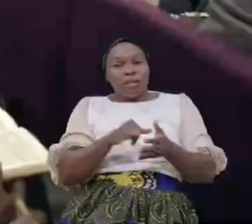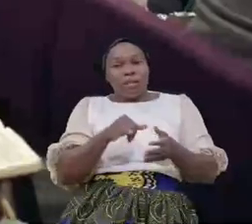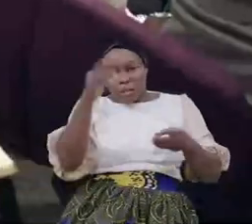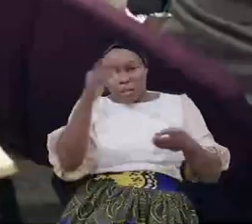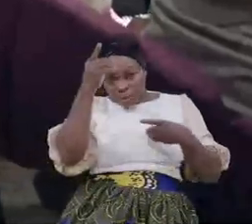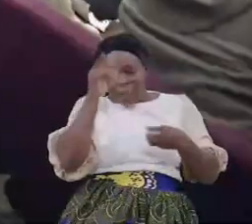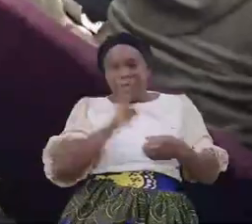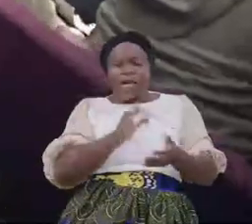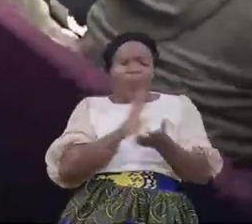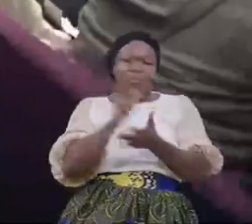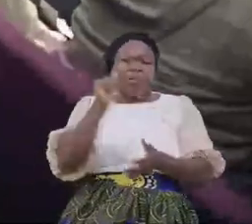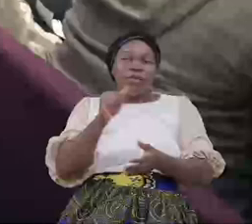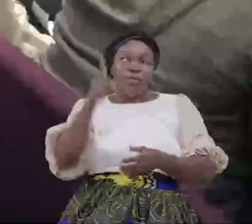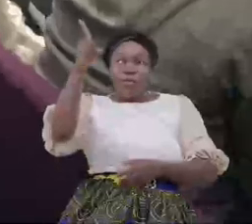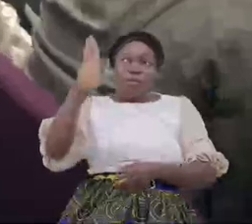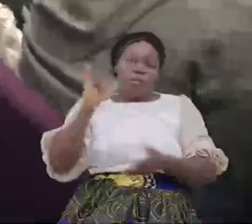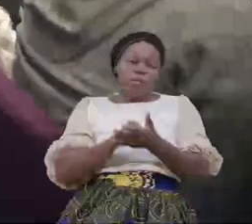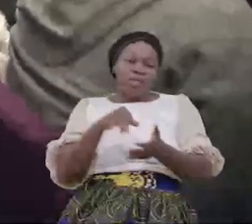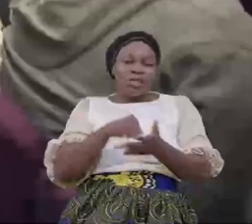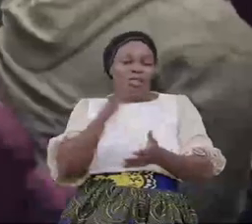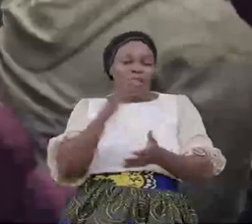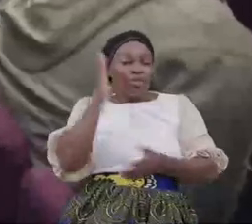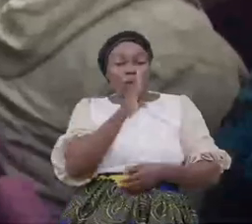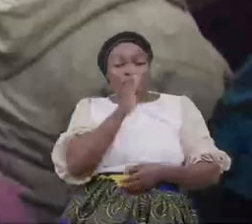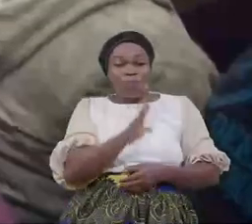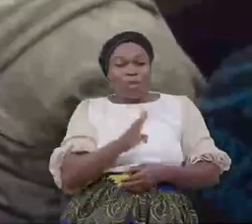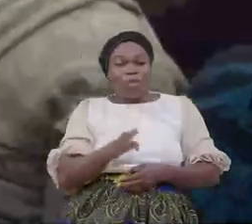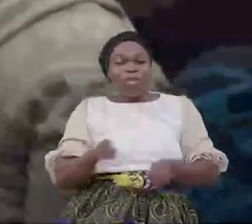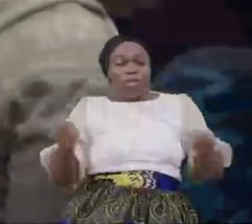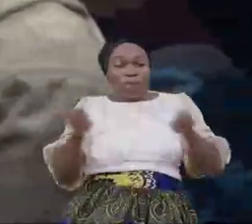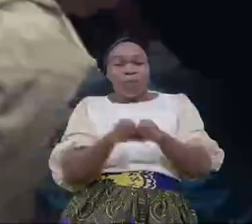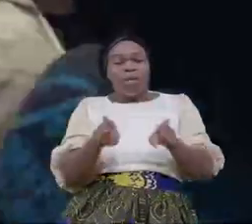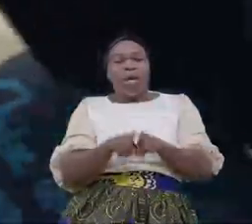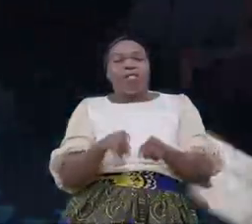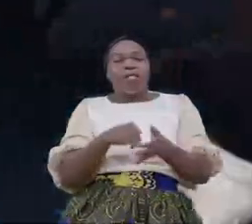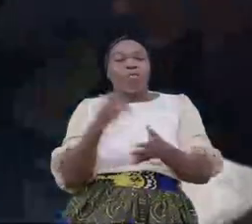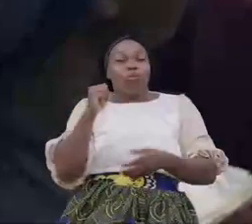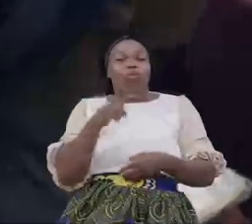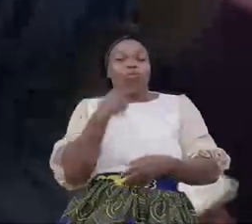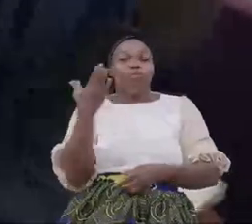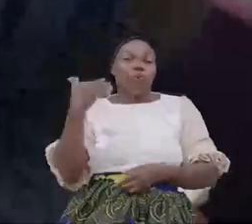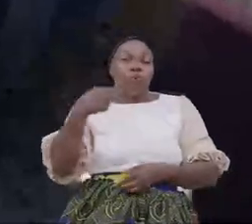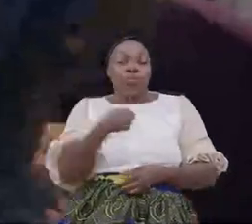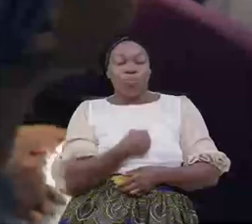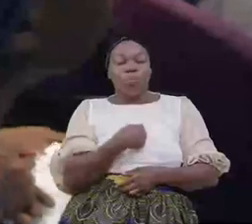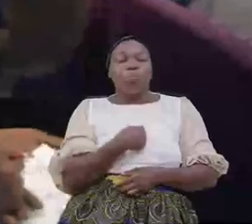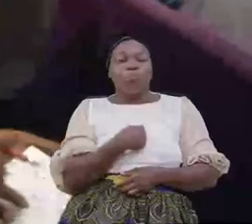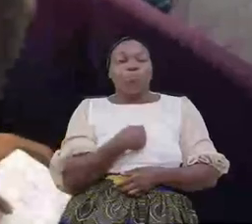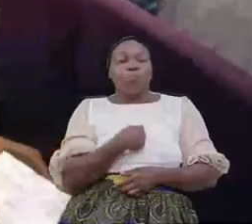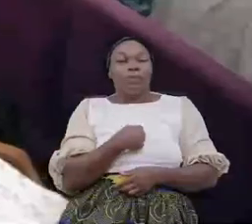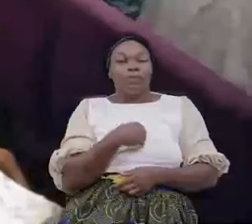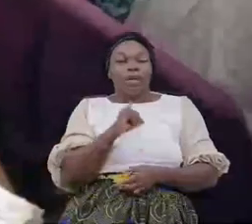la délivrance, j'ai cette confiance en Dieu qu'il en sera comme il m'a été dit. Je